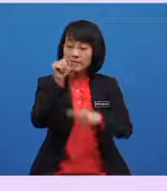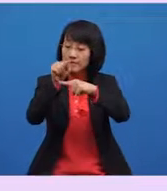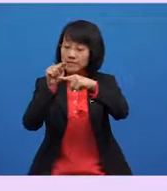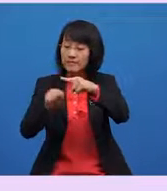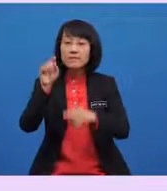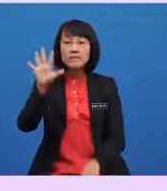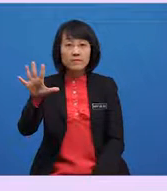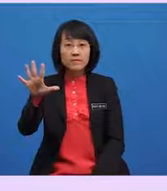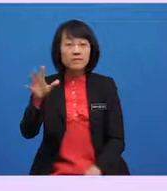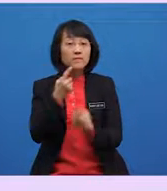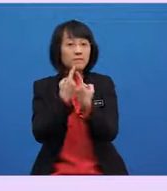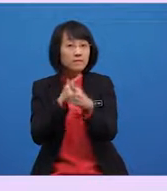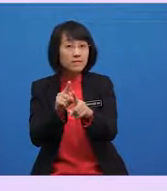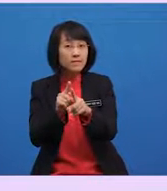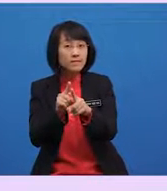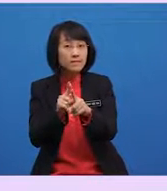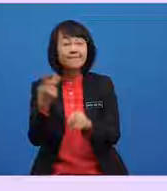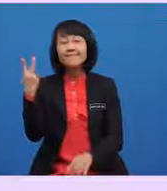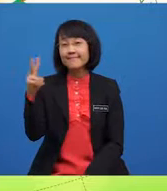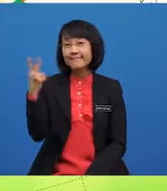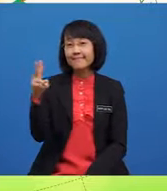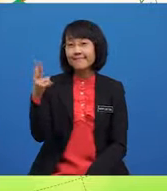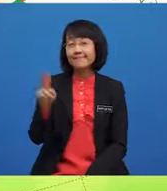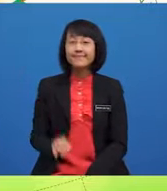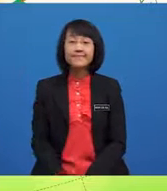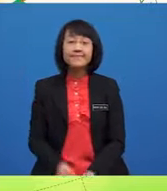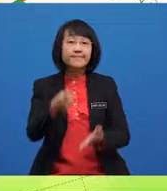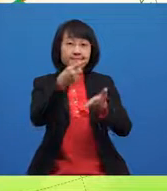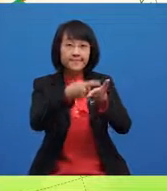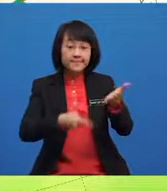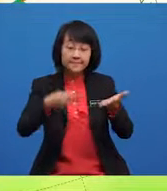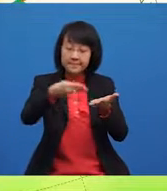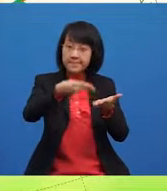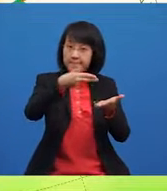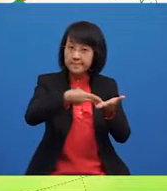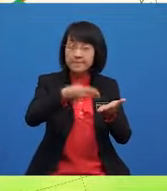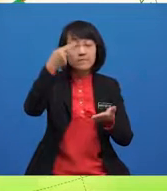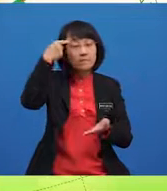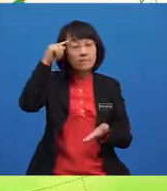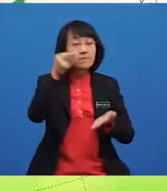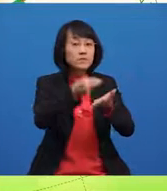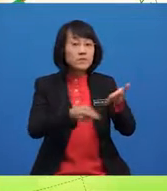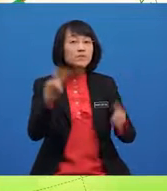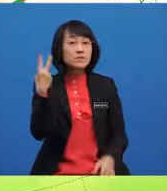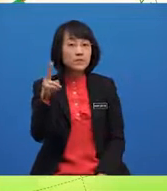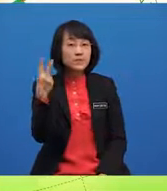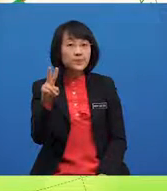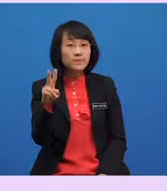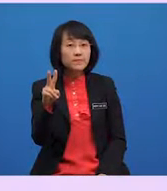jawapannya ialah 12. Apakah unit bagi nilai 12